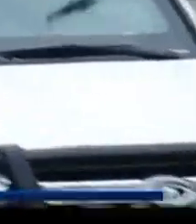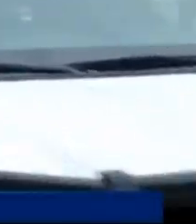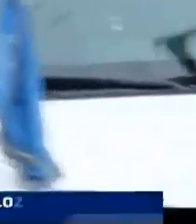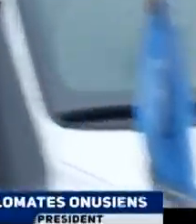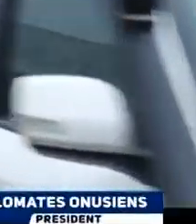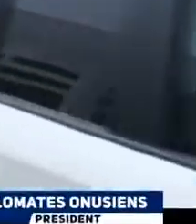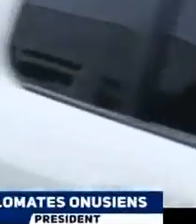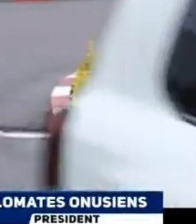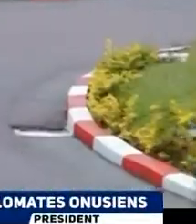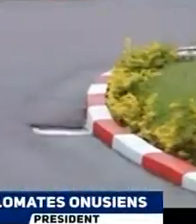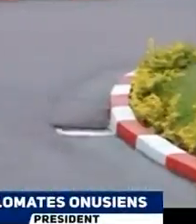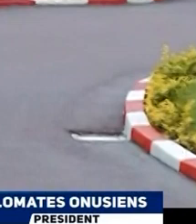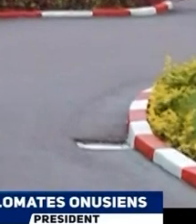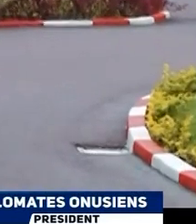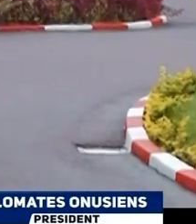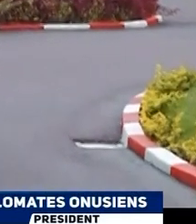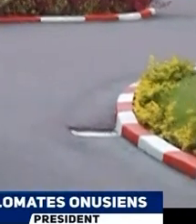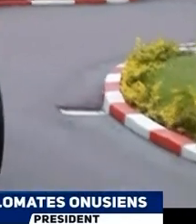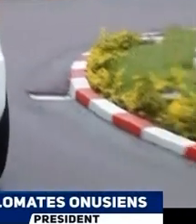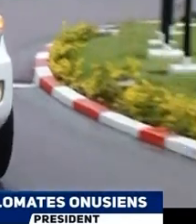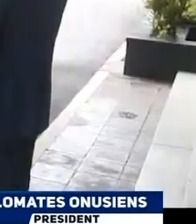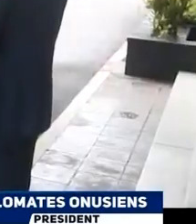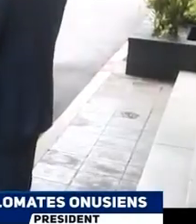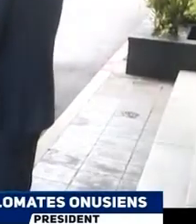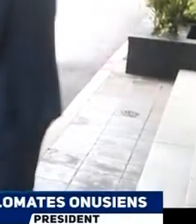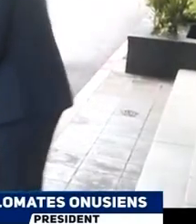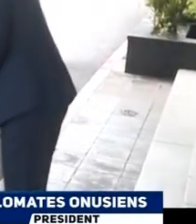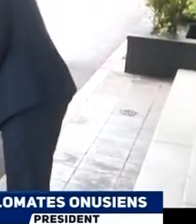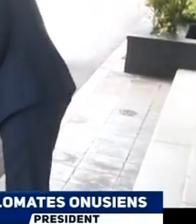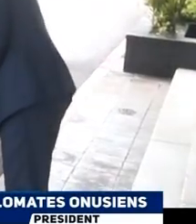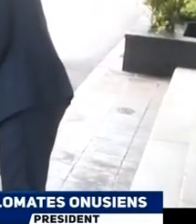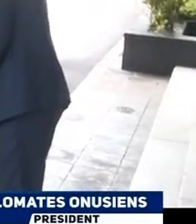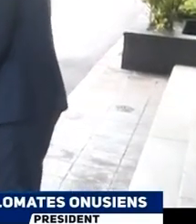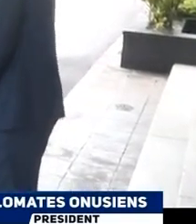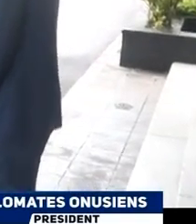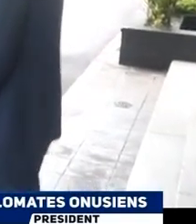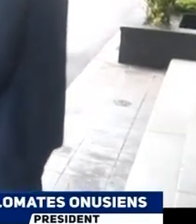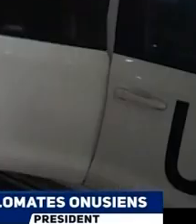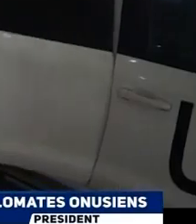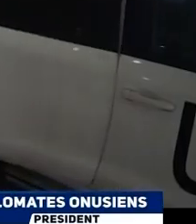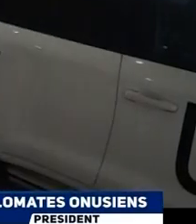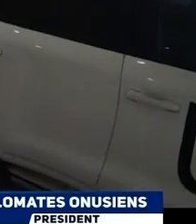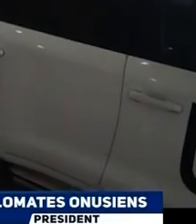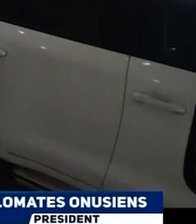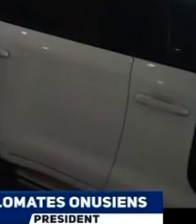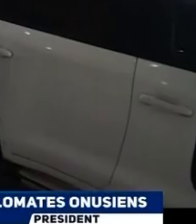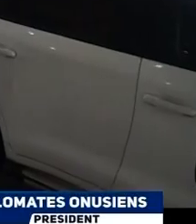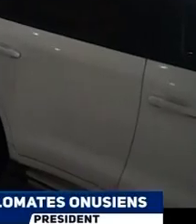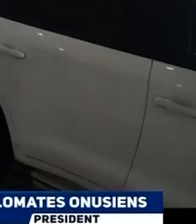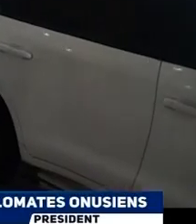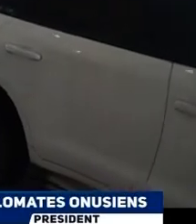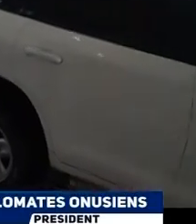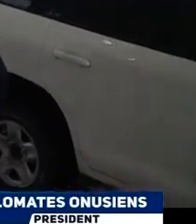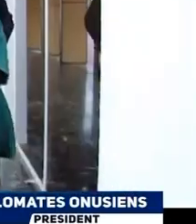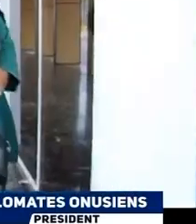La fine pluie de la matinée de ce vendredi venait à peine de s'arrêter quand Bintou Keïta, à la tête d'une délégation, s'est présentée au bureau